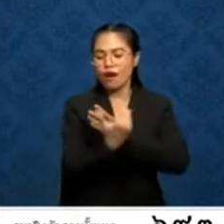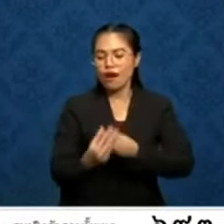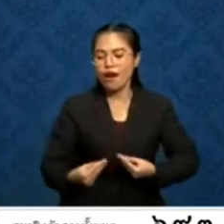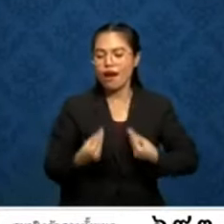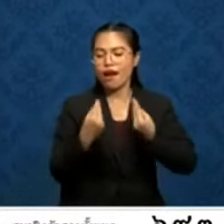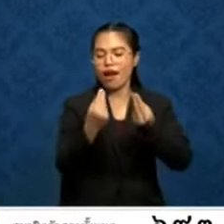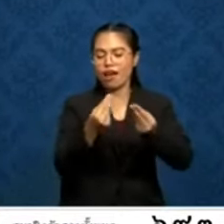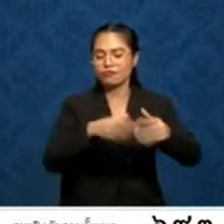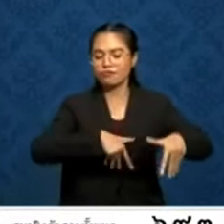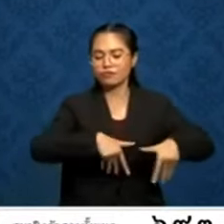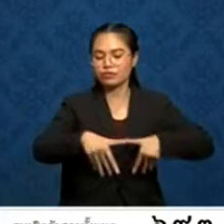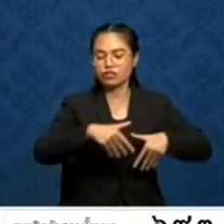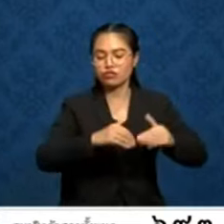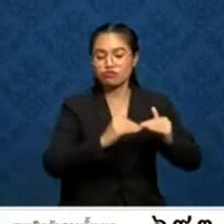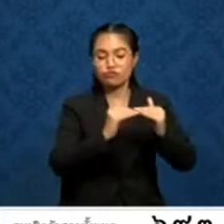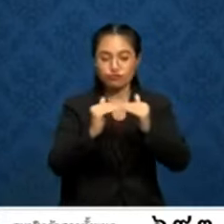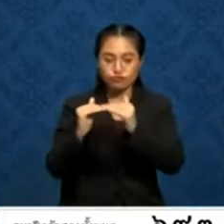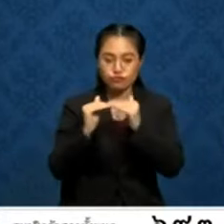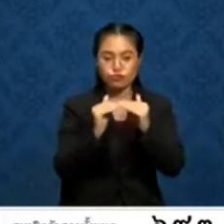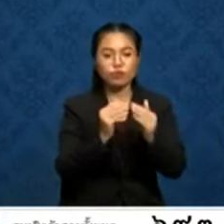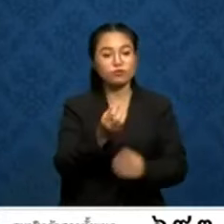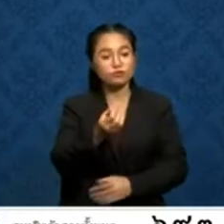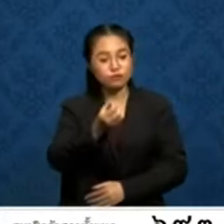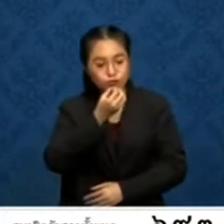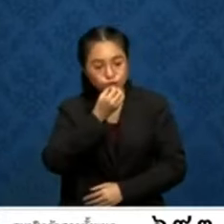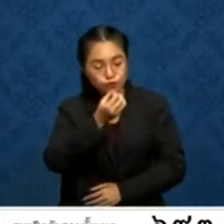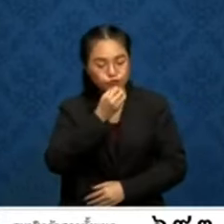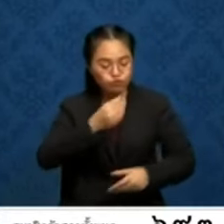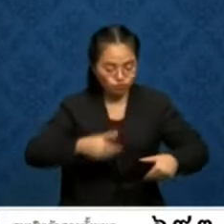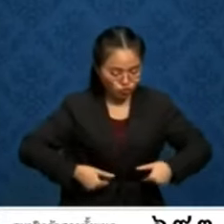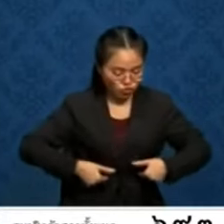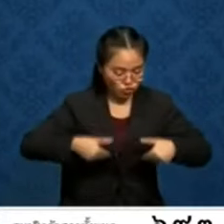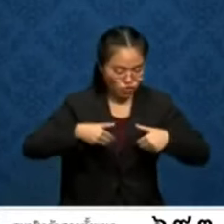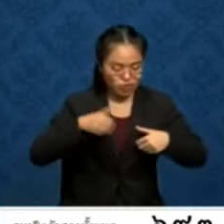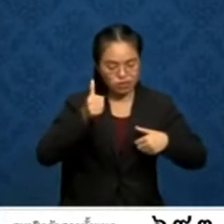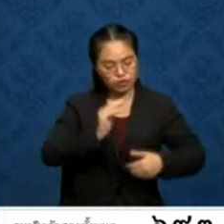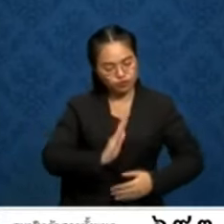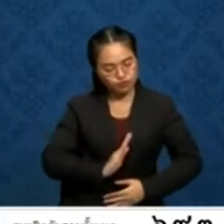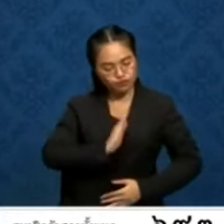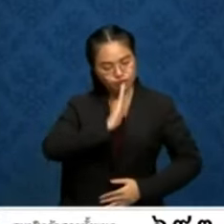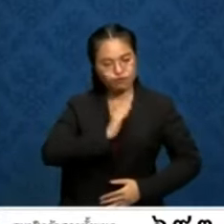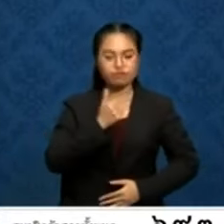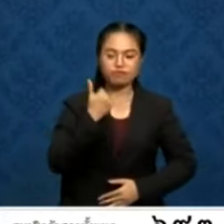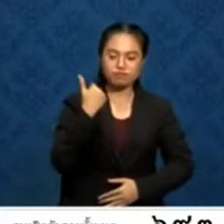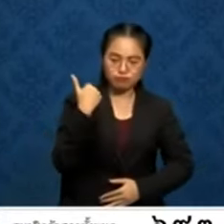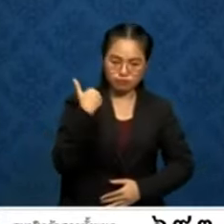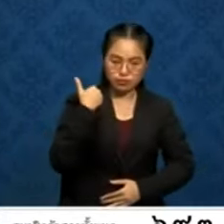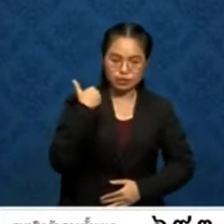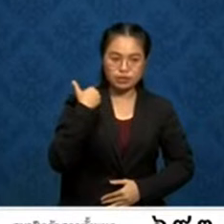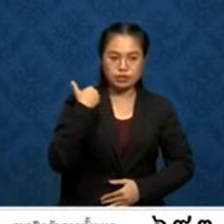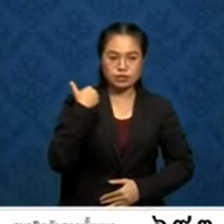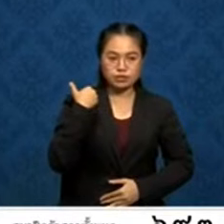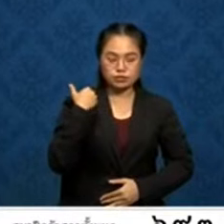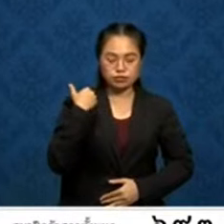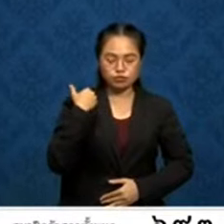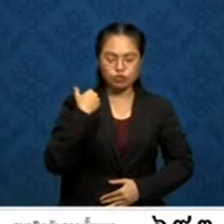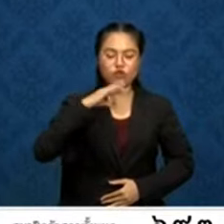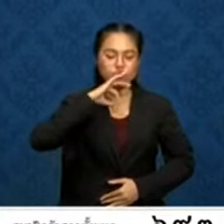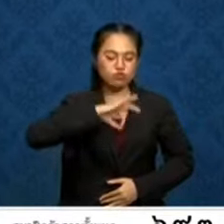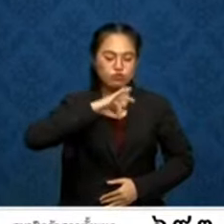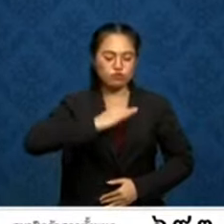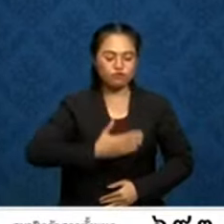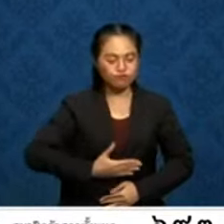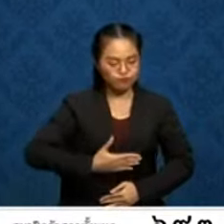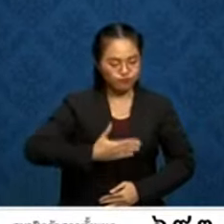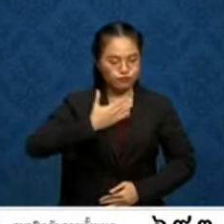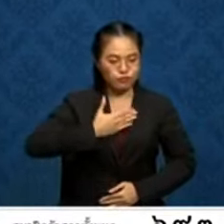ำให้คนไทยมีกินมีใช้มีเกียรติมีศักดิ์ศรีเพื่อนำความภาคภูมิใจกลับ